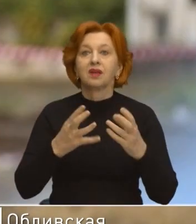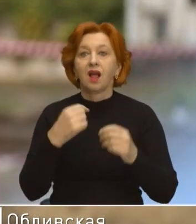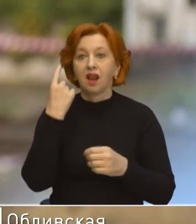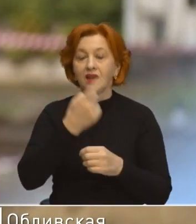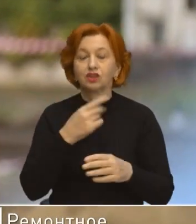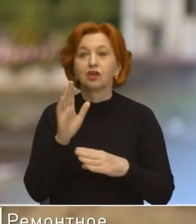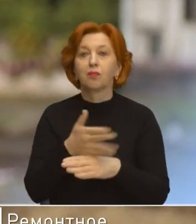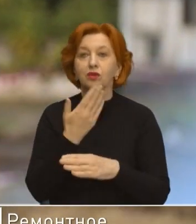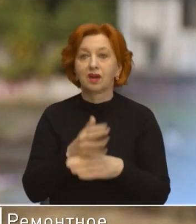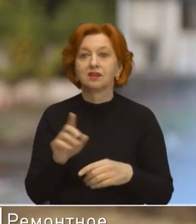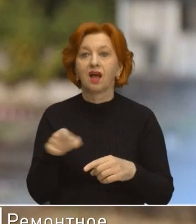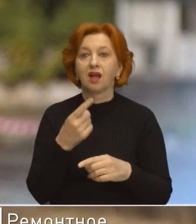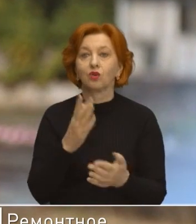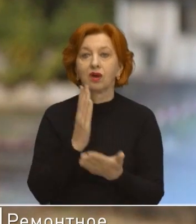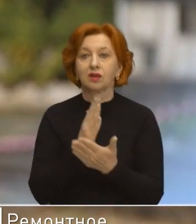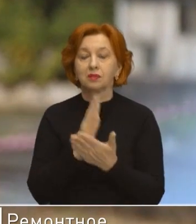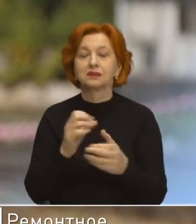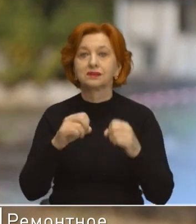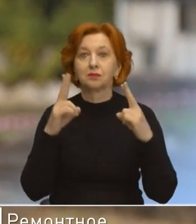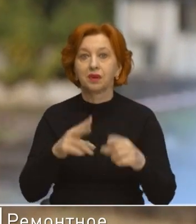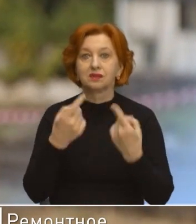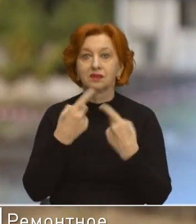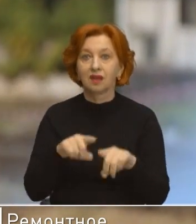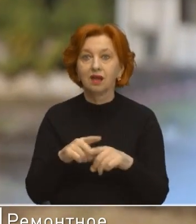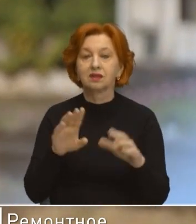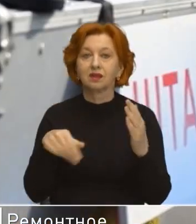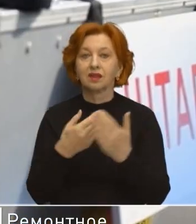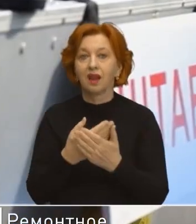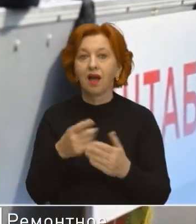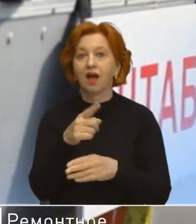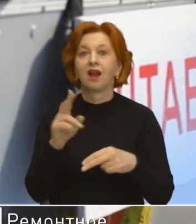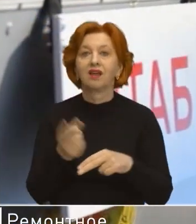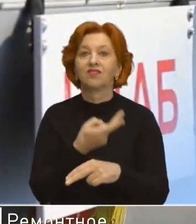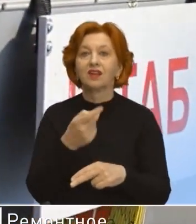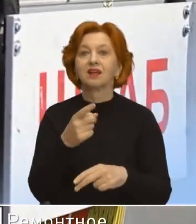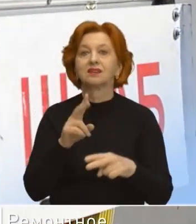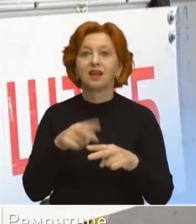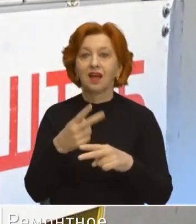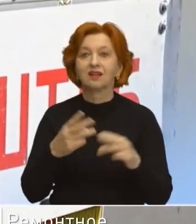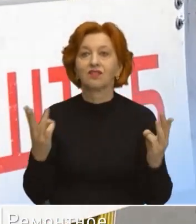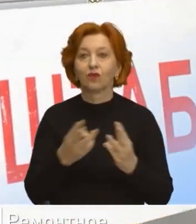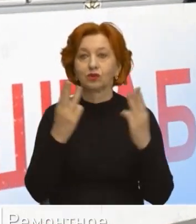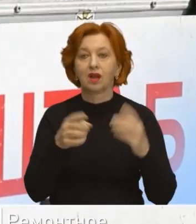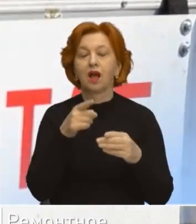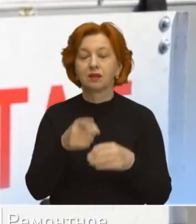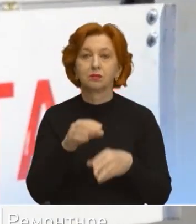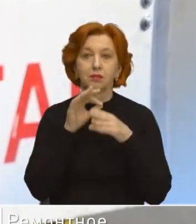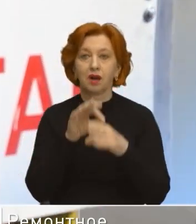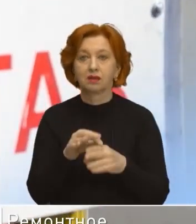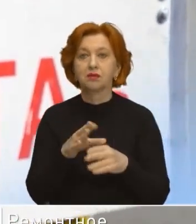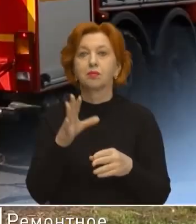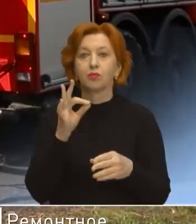пожарное подразделение, которое имеет спецтехнику для ликвидации каких-либо возгораний. Ну и проводятся